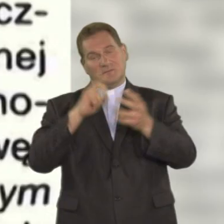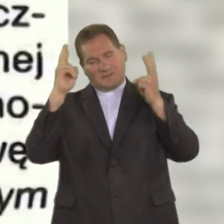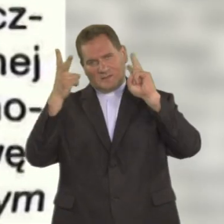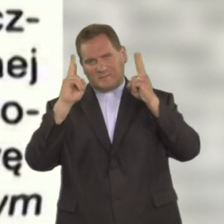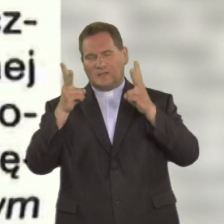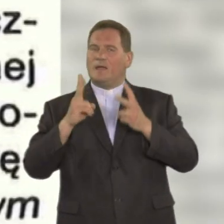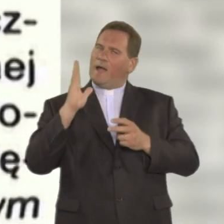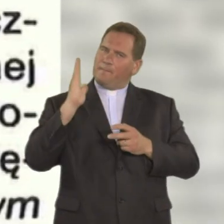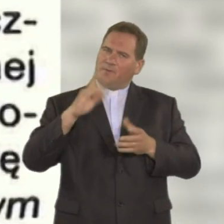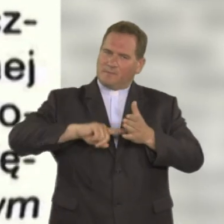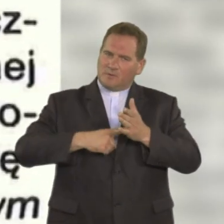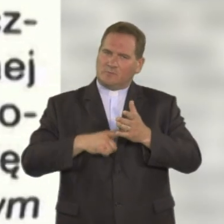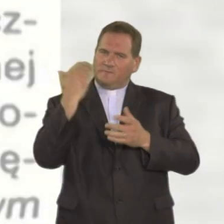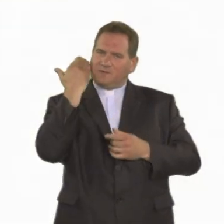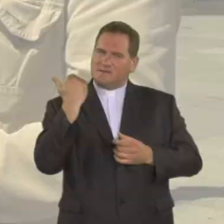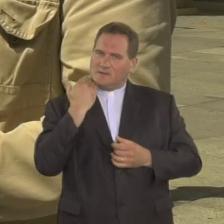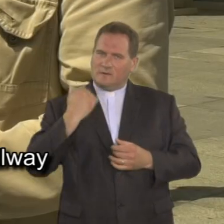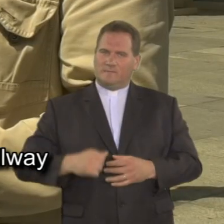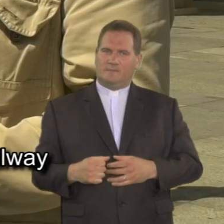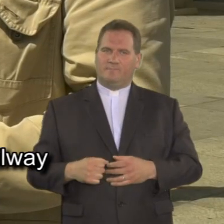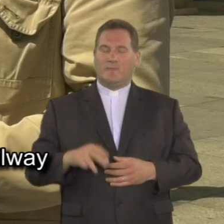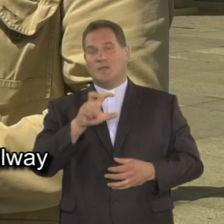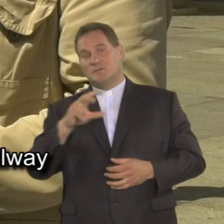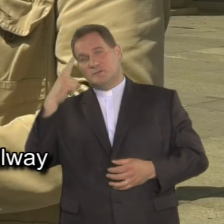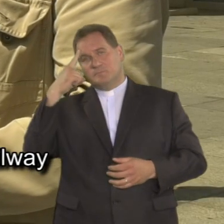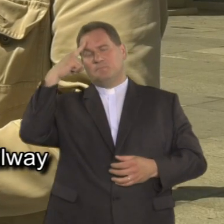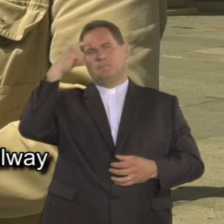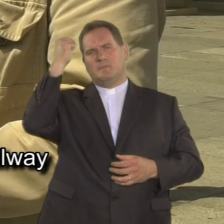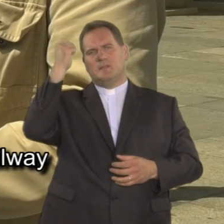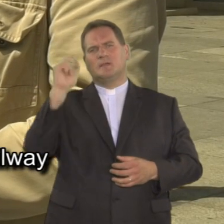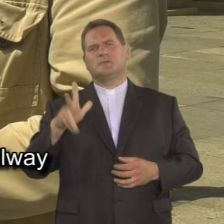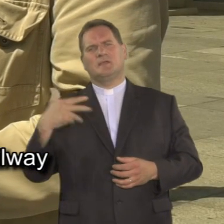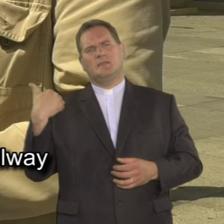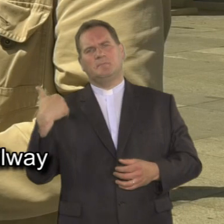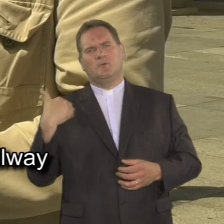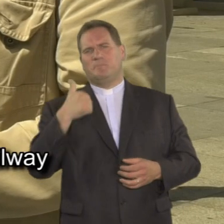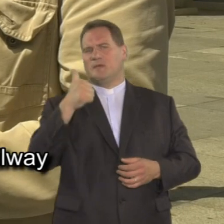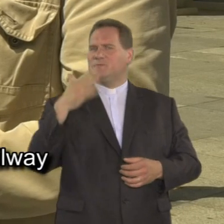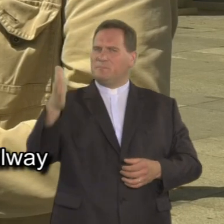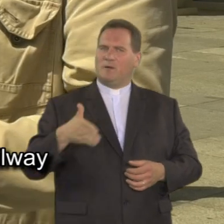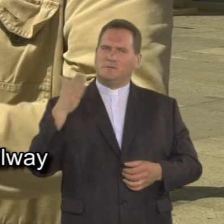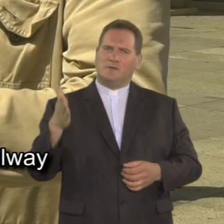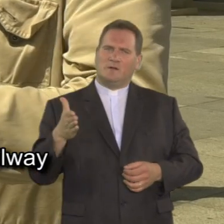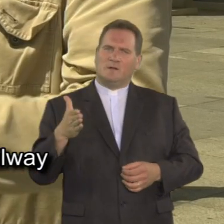do Piotrkowa i Częstochowy. Przypominasz sobie, kiedy pierwszy pociąg linii